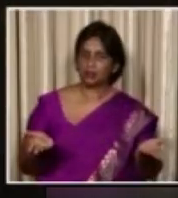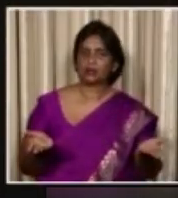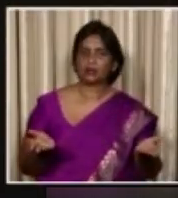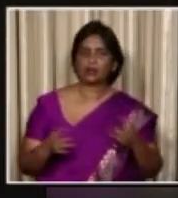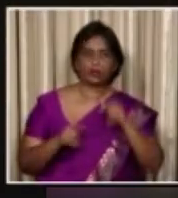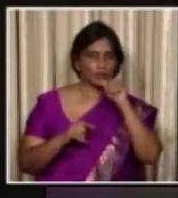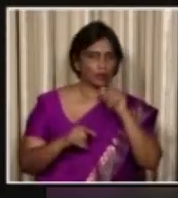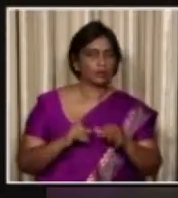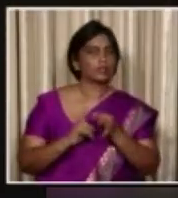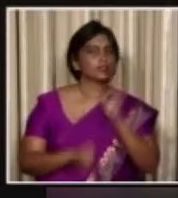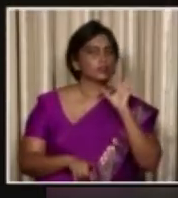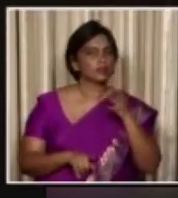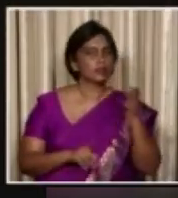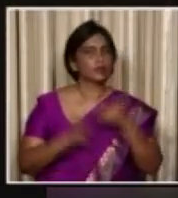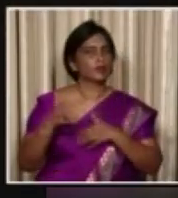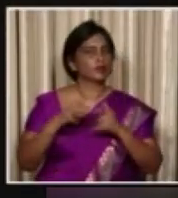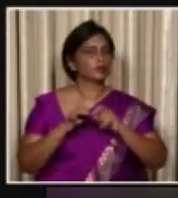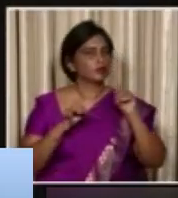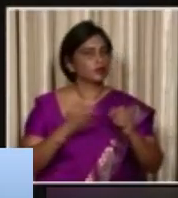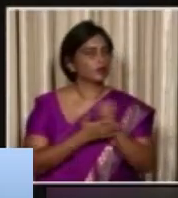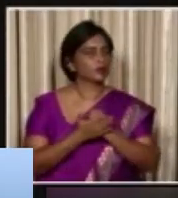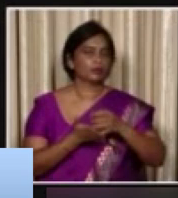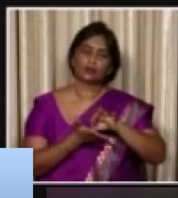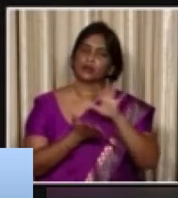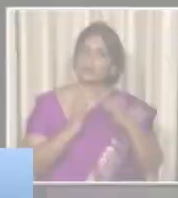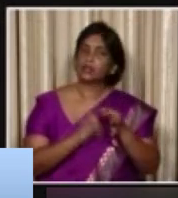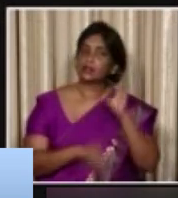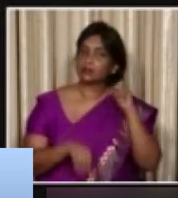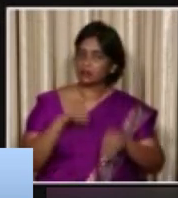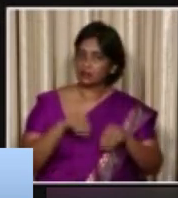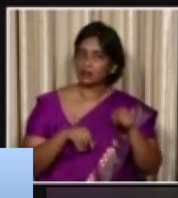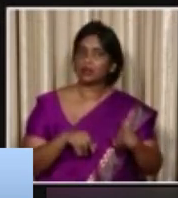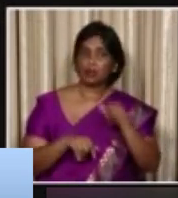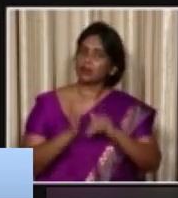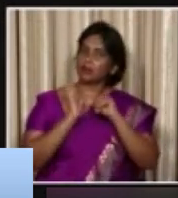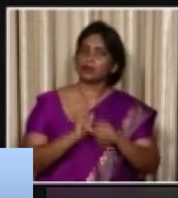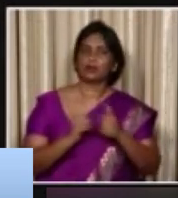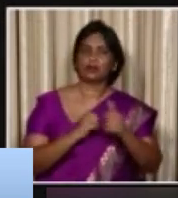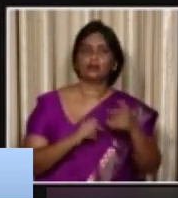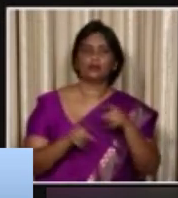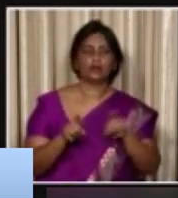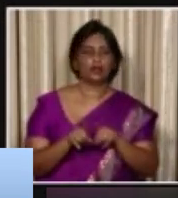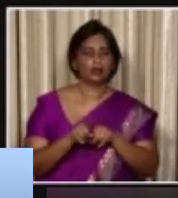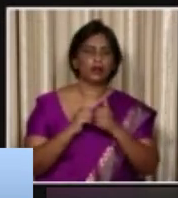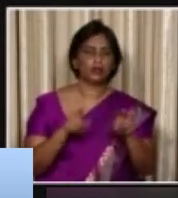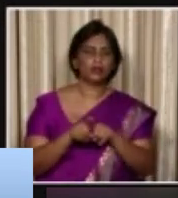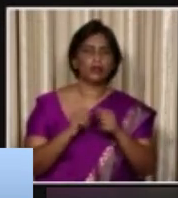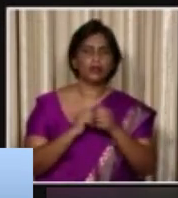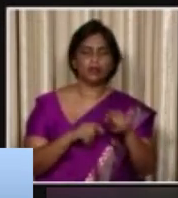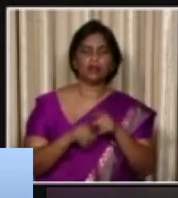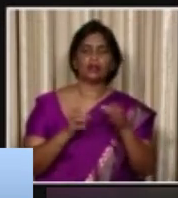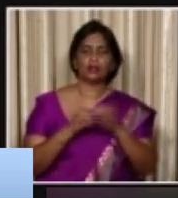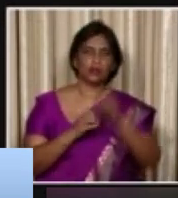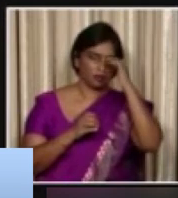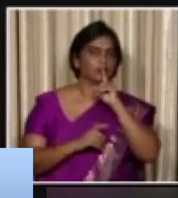පැහැදිලිව ජනාධිපතිතුමත් කැබිනට් මණ්ඩලයේ සියල්ල තීරණය කරලා තියෙනවා ජනාධිපති වර්ණයේ නියමිත වේලාවට තියන්න. ඒ නිසා කරුණා කරලා මම අපේ පක්ෂ නායකයන්